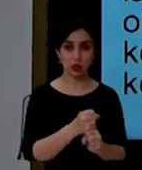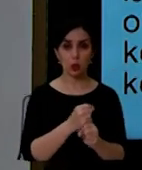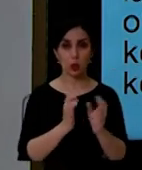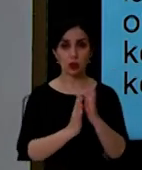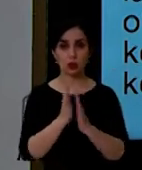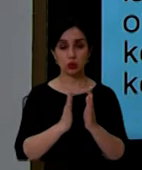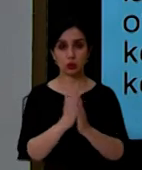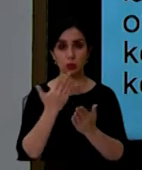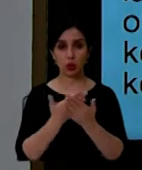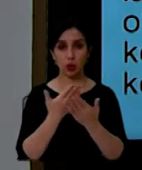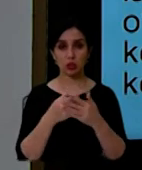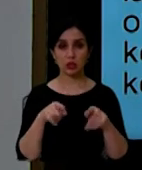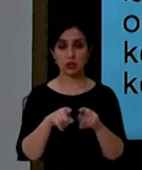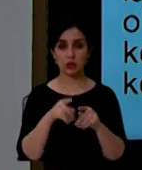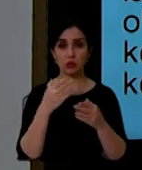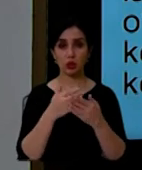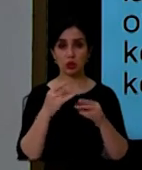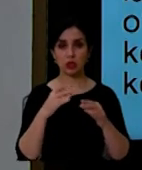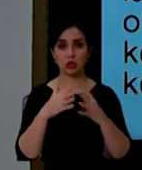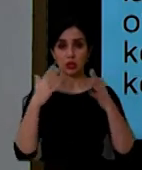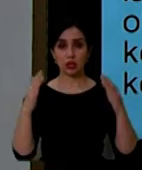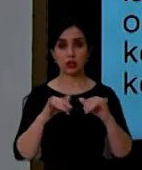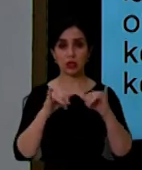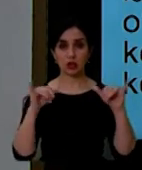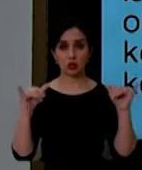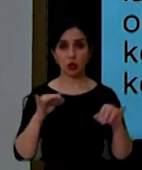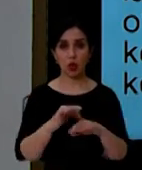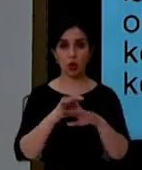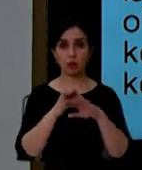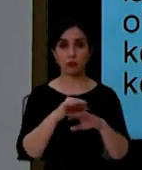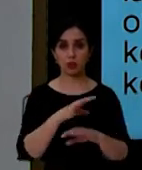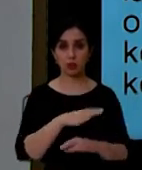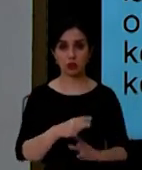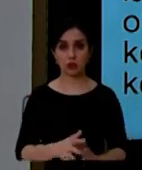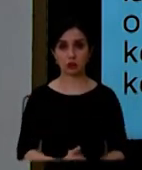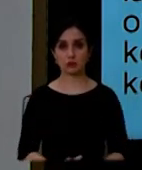өtsimon өsimliklərnin isə, keng tərqalışigə alib gəlgən.